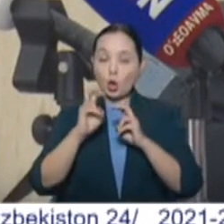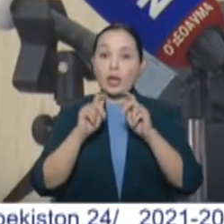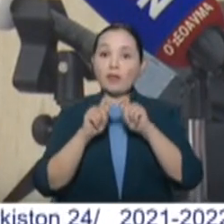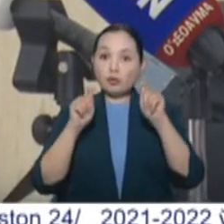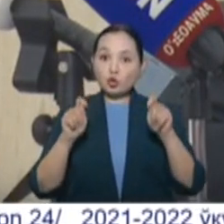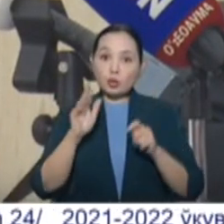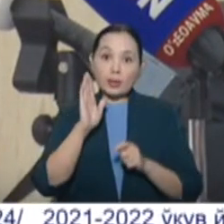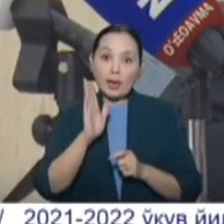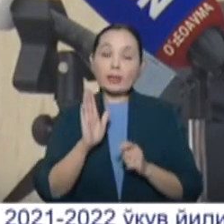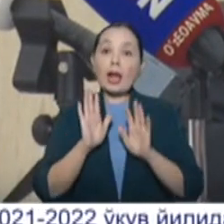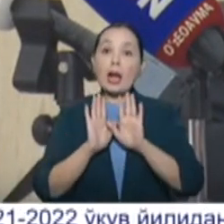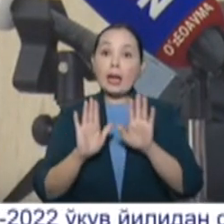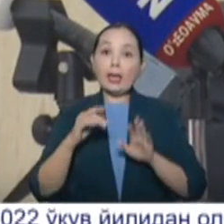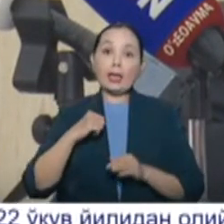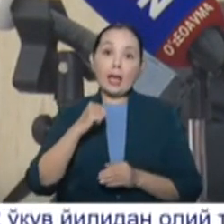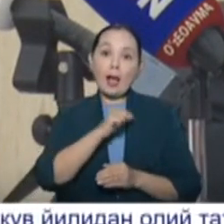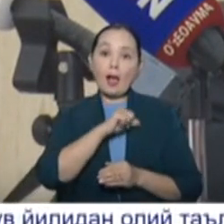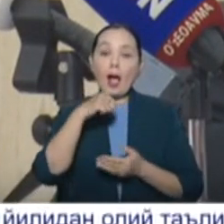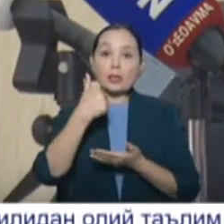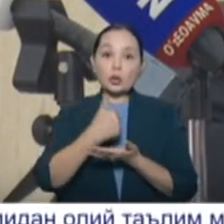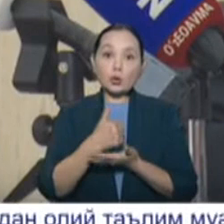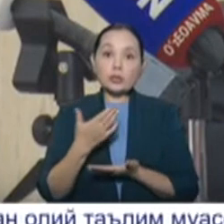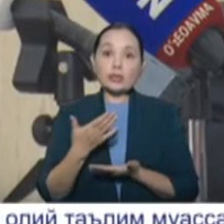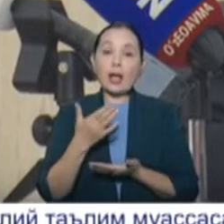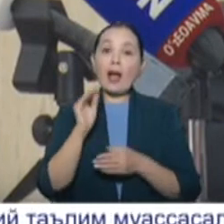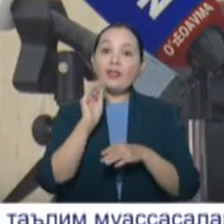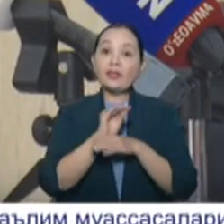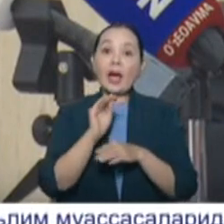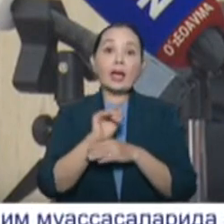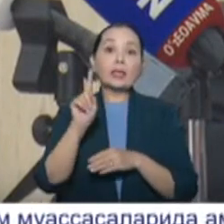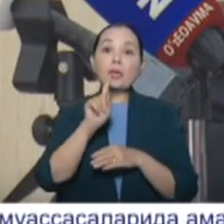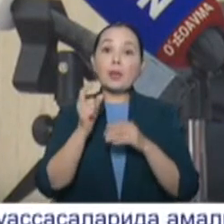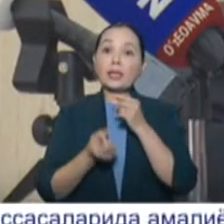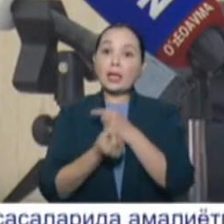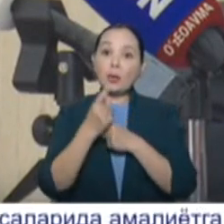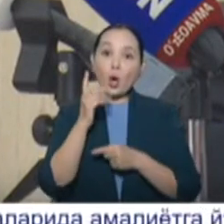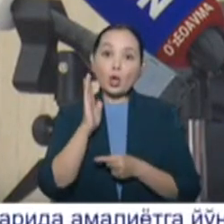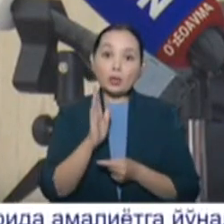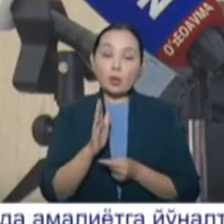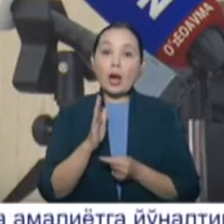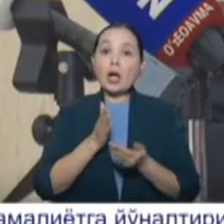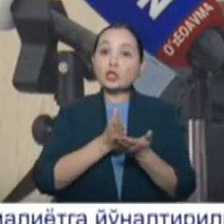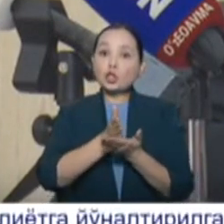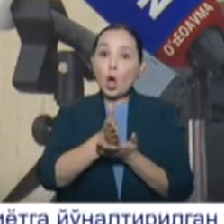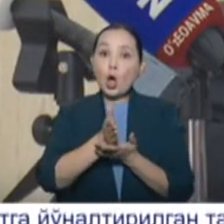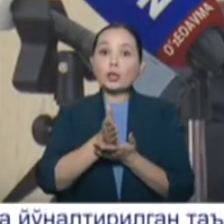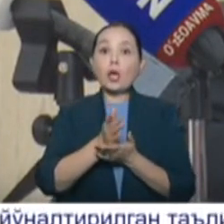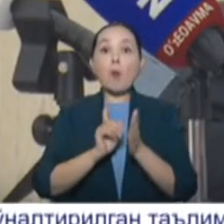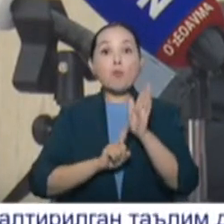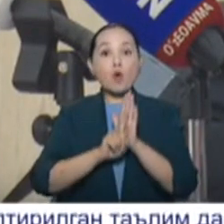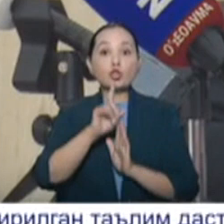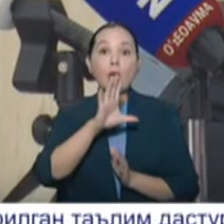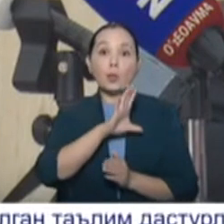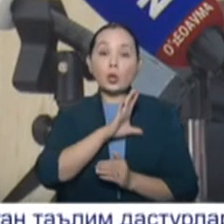Lekin eng asosiysi tanqid nimadan iborat bo'ldiki, sohada boshlab